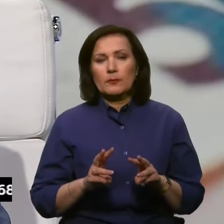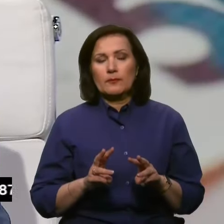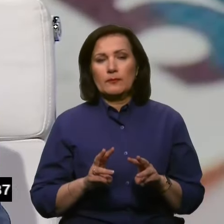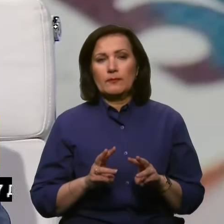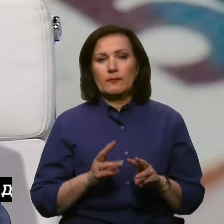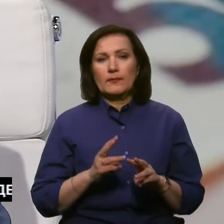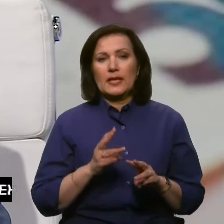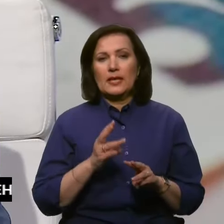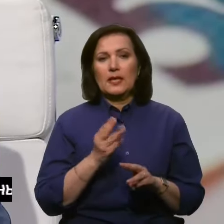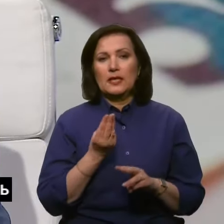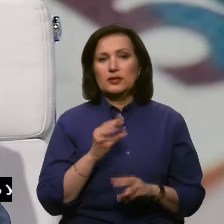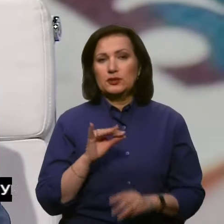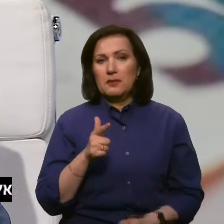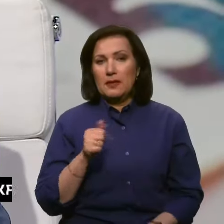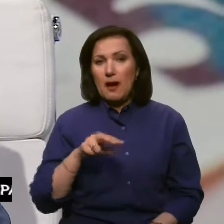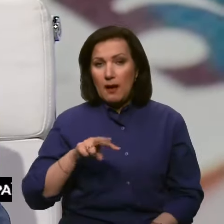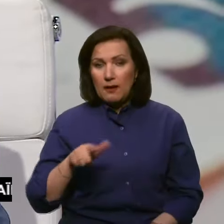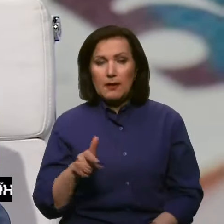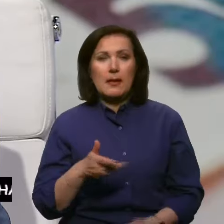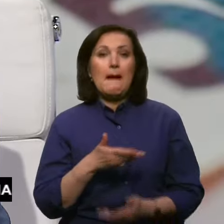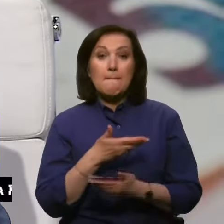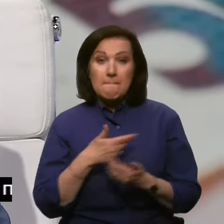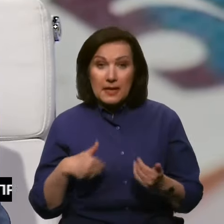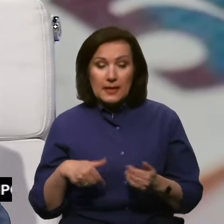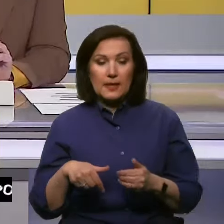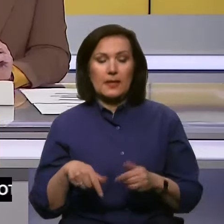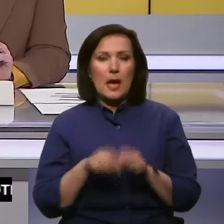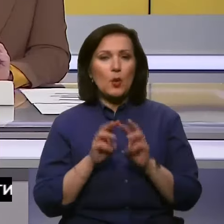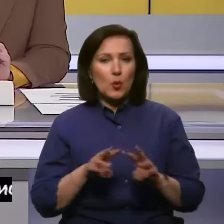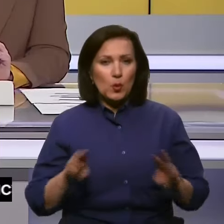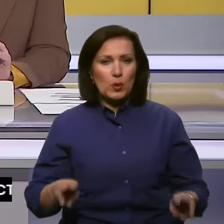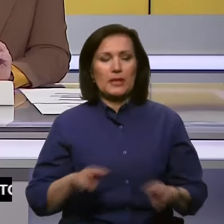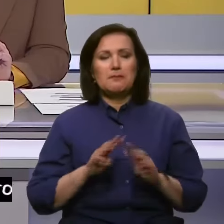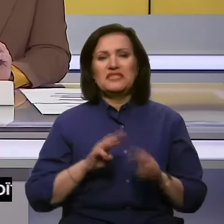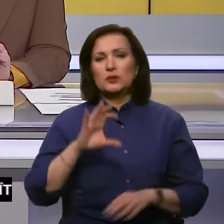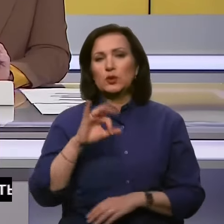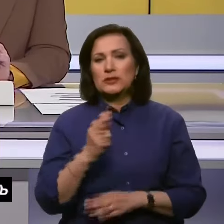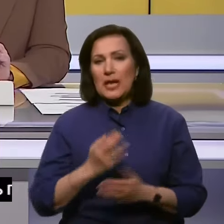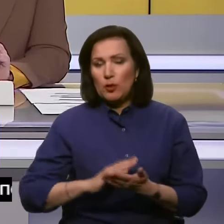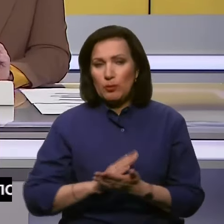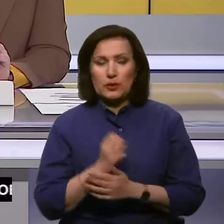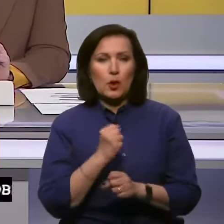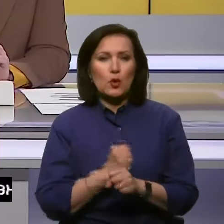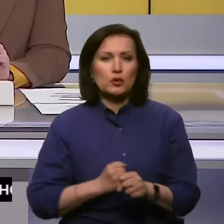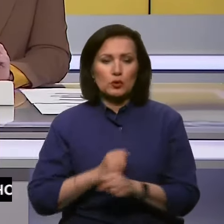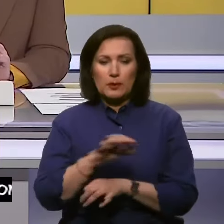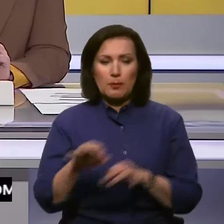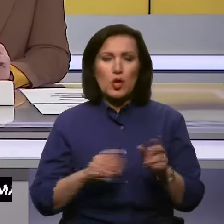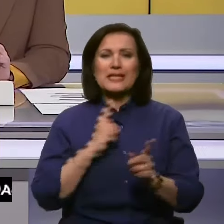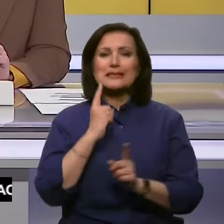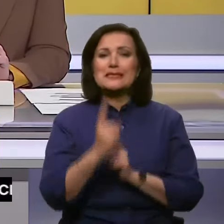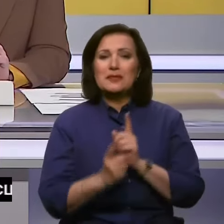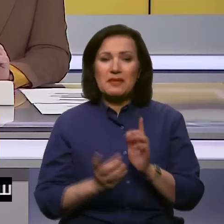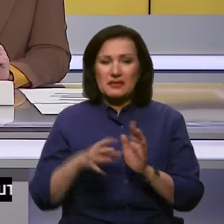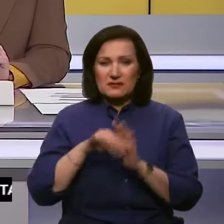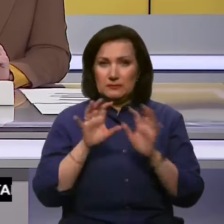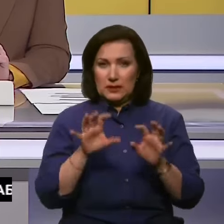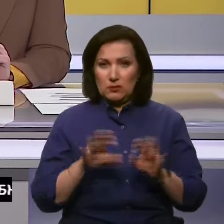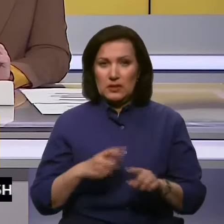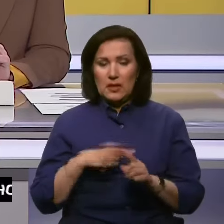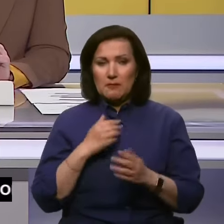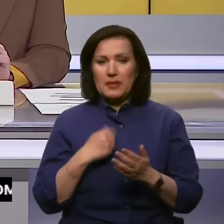Денис Шмигаль, ми як уряд, Міністерство соціальної політики розробили проєкт змін до законодавства,